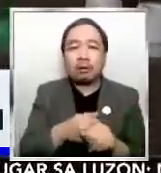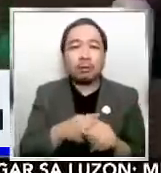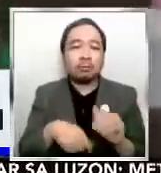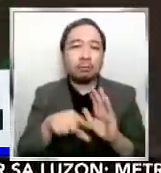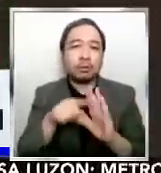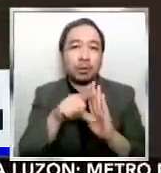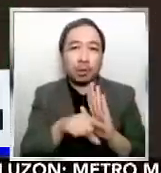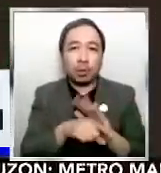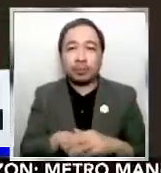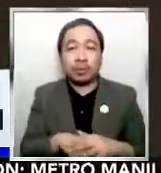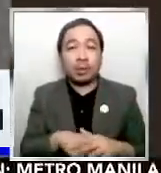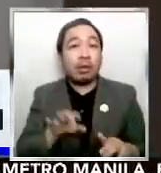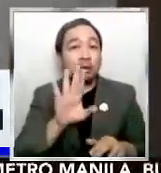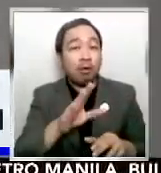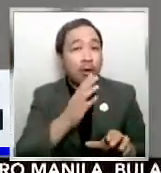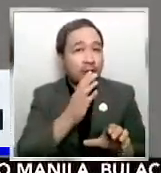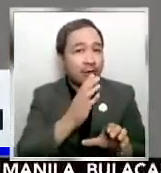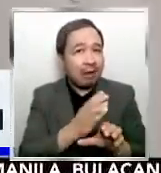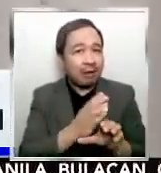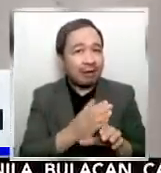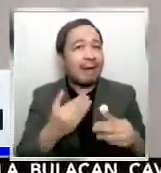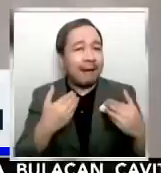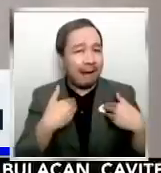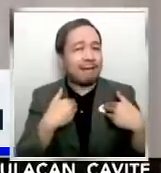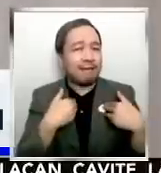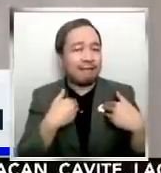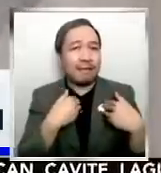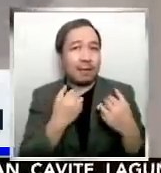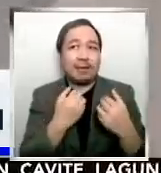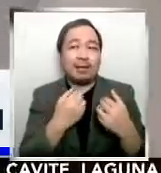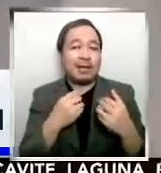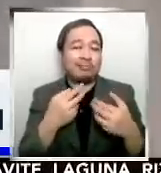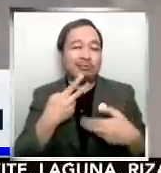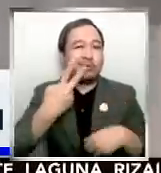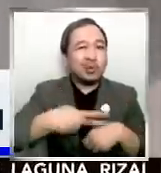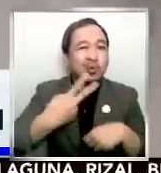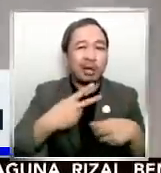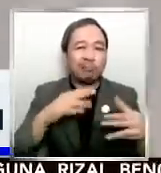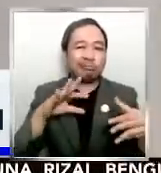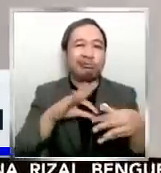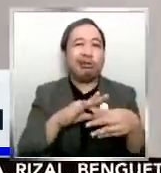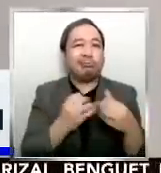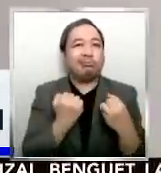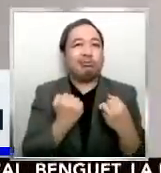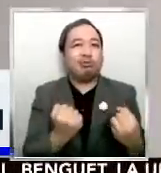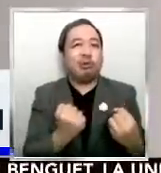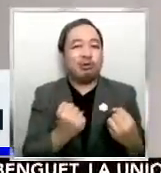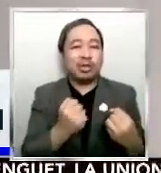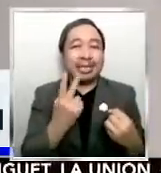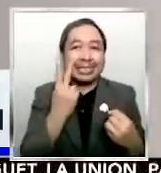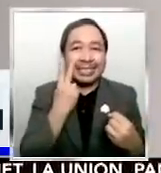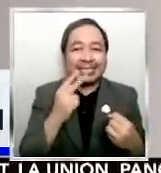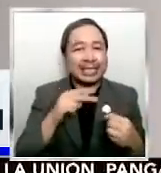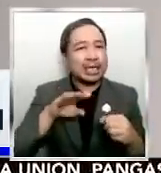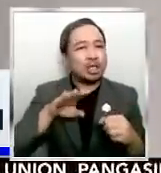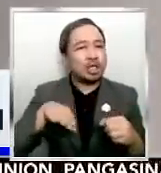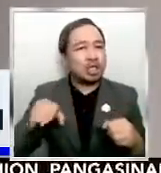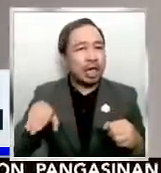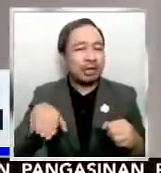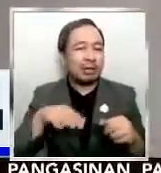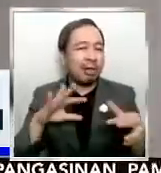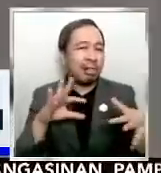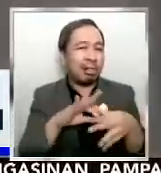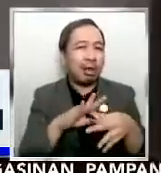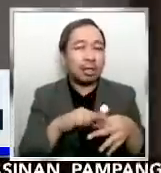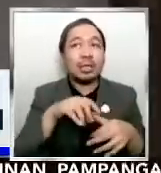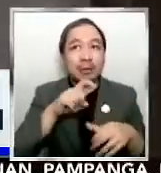inyong sasakyan para dagdag kaligtasan. Ito yung child lock na sinasabi. Okay. Kailangan na ito naka-on to. Ngayon, kapag naka-on yan, anong mangyayari? Hindi niya